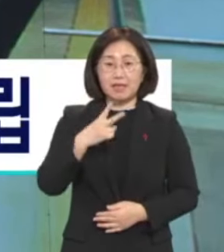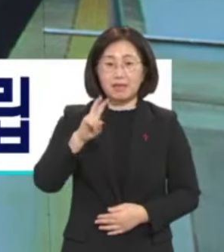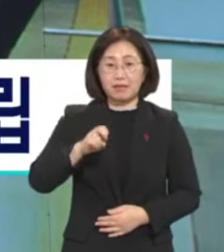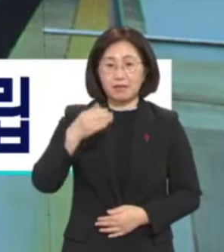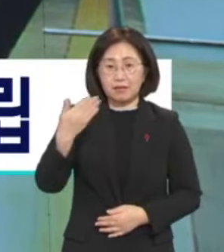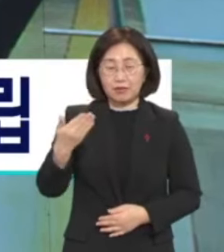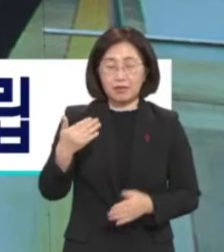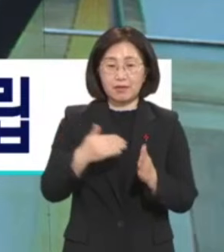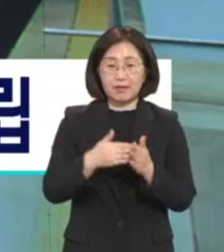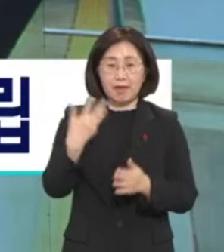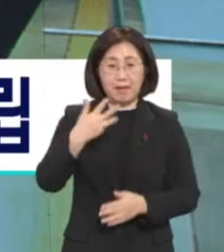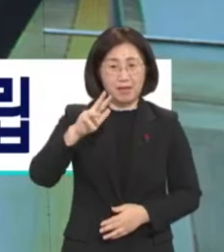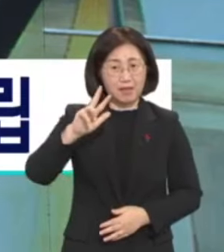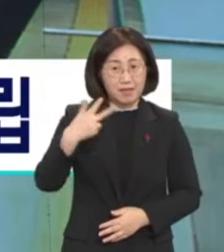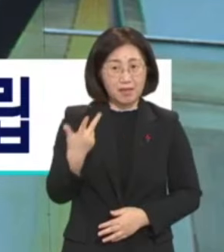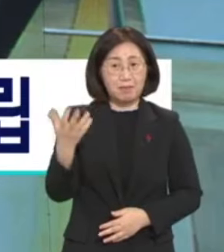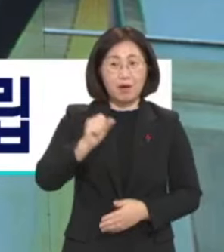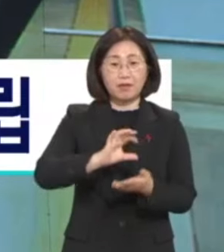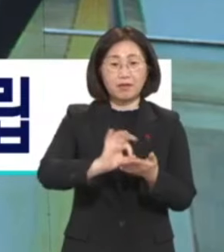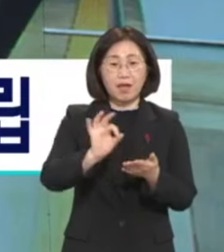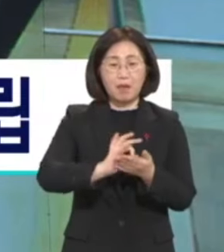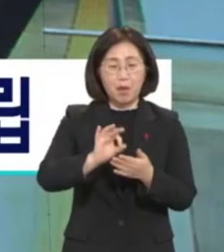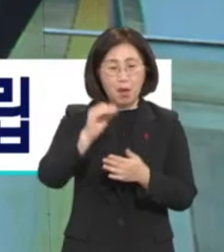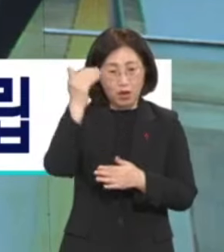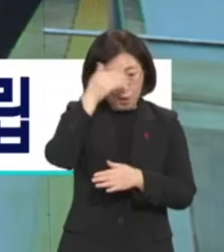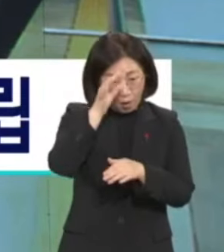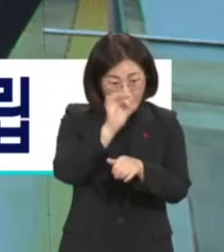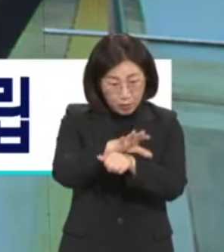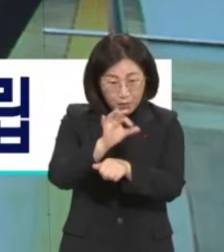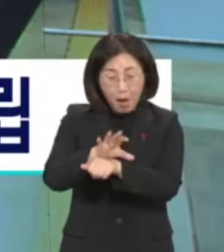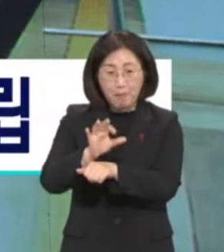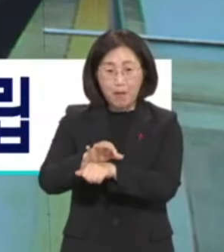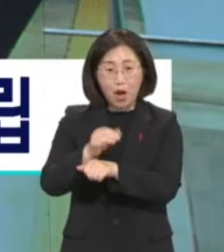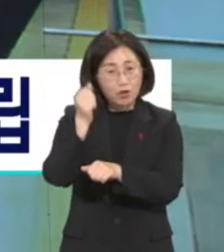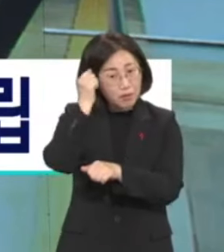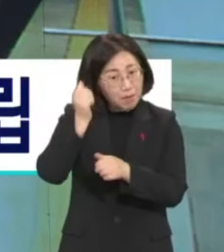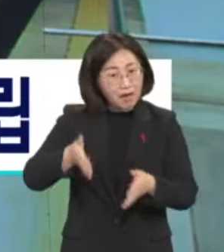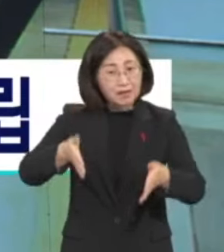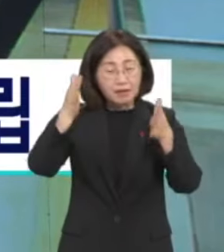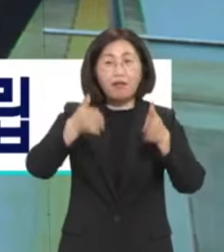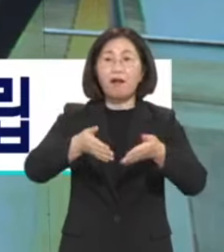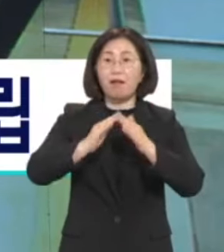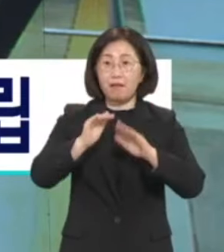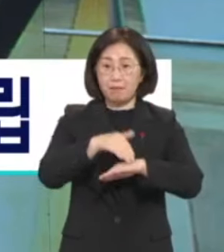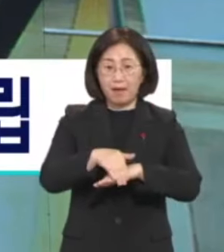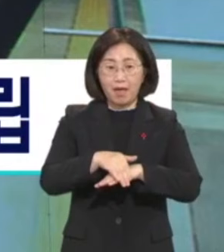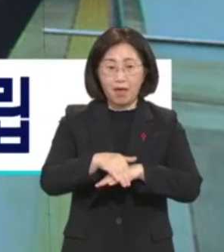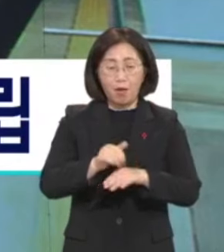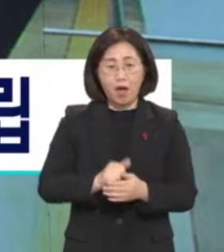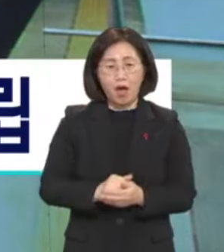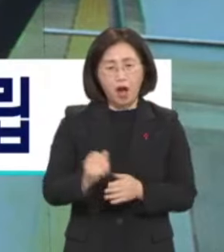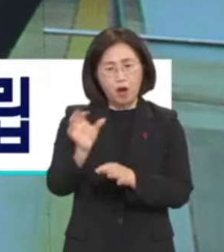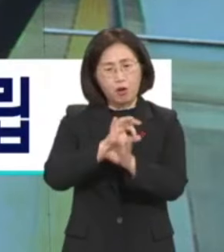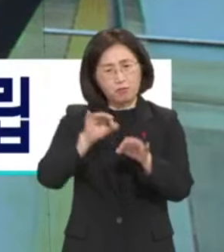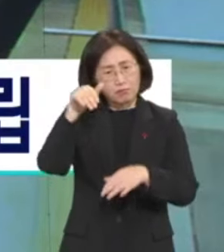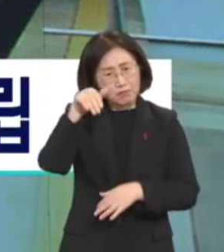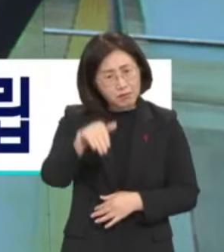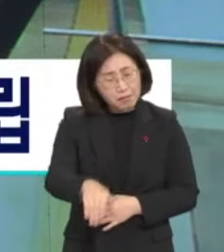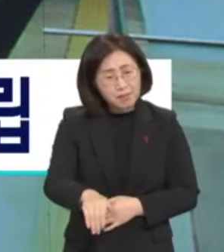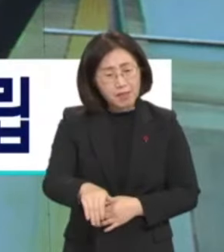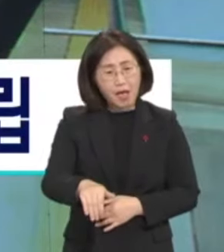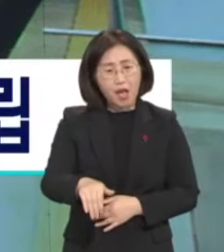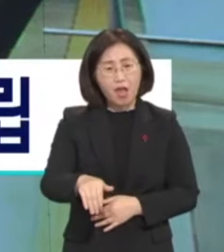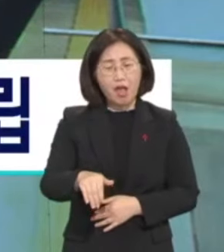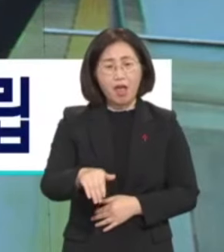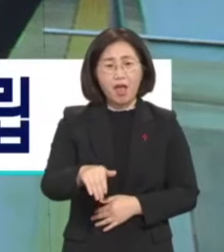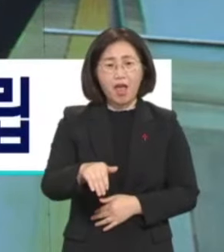2029년까지 8,700억 원을 투입해 쇼핑, 숙박시설 등을 건립한다는 계획인데 경기 침체 우려 속에 수천억